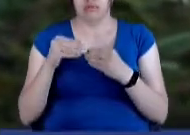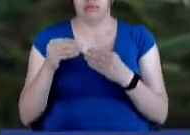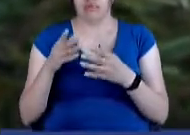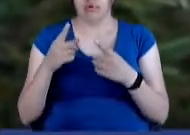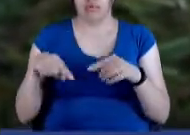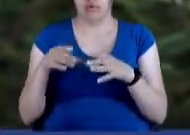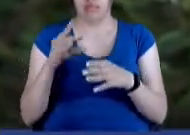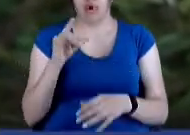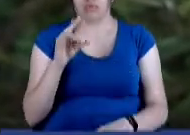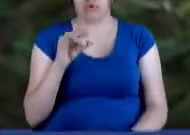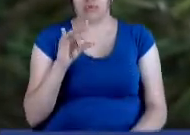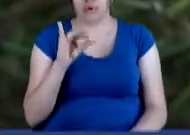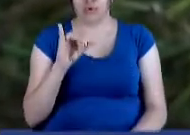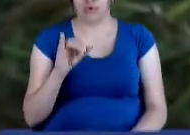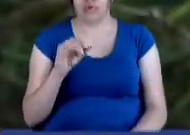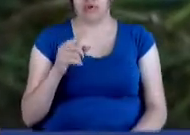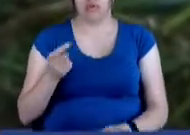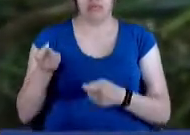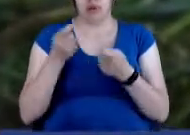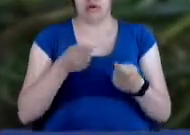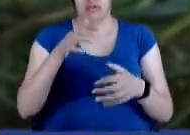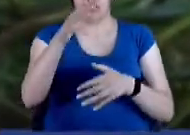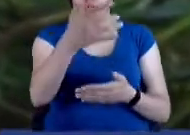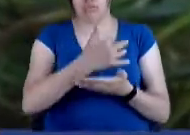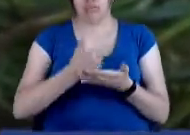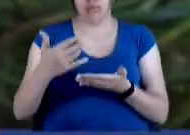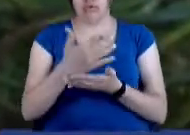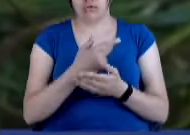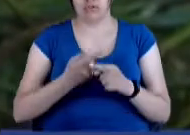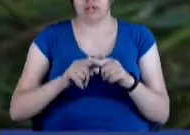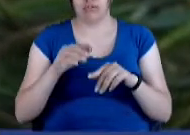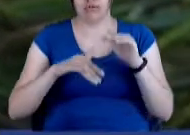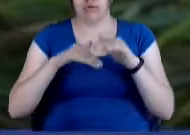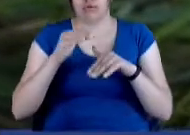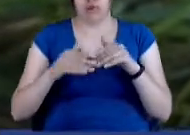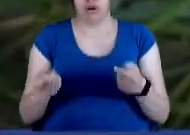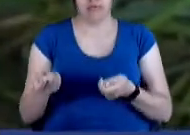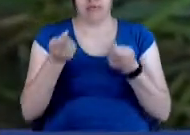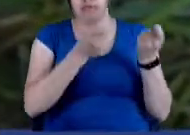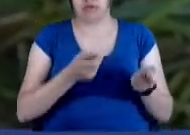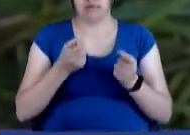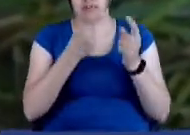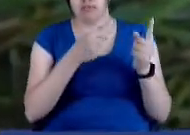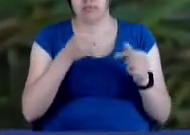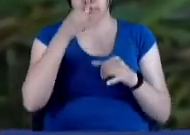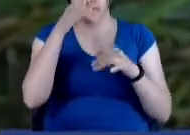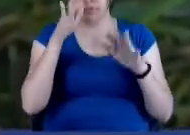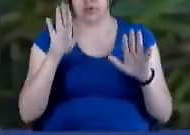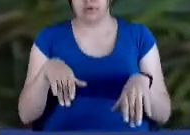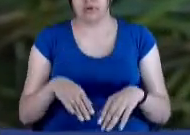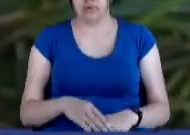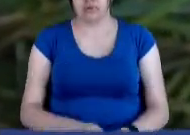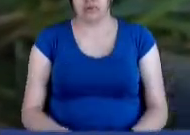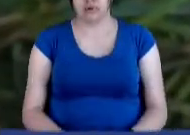вони приїдуть, я думаю, що заберуть, оце все вивезуть. Тому що це в руками не в состоянні ми все одно винести, скільки масла такого хлама